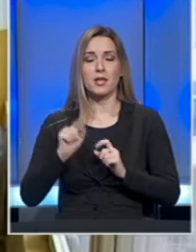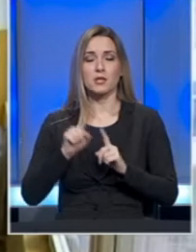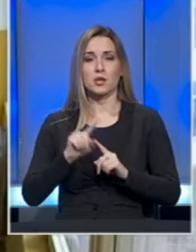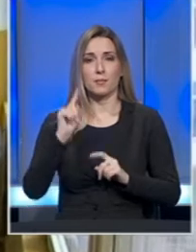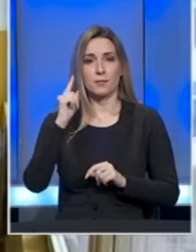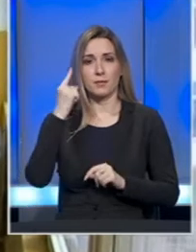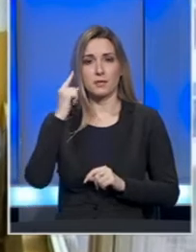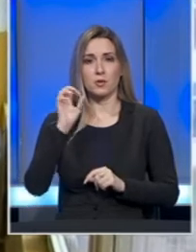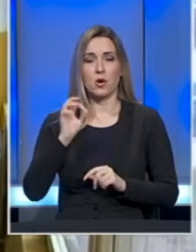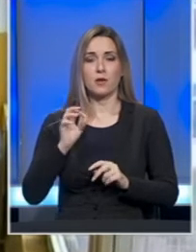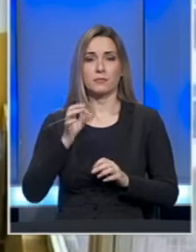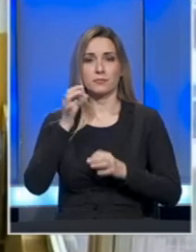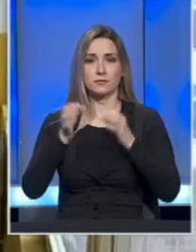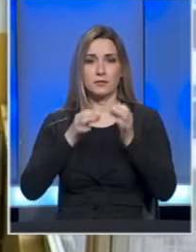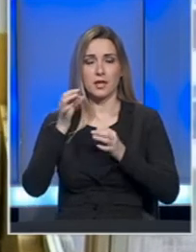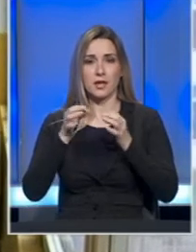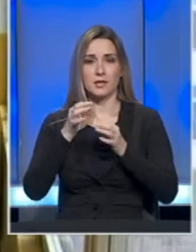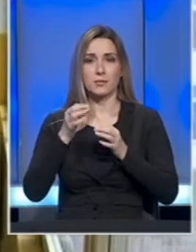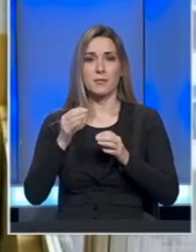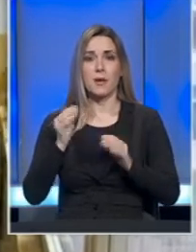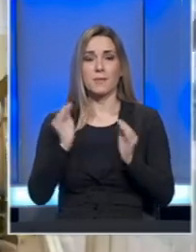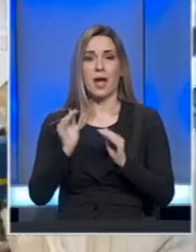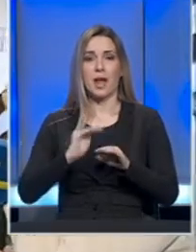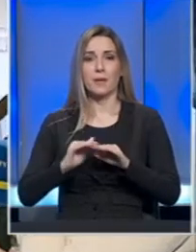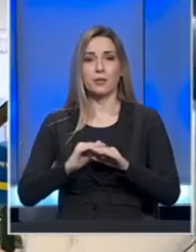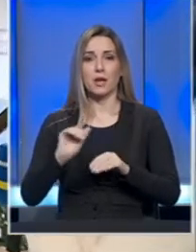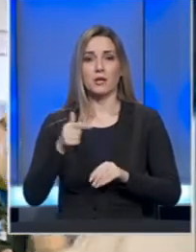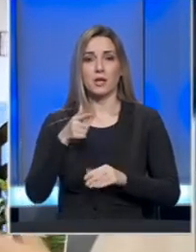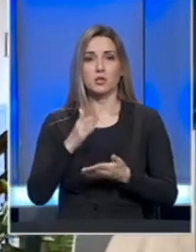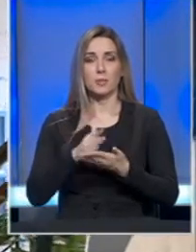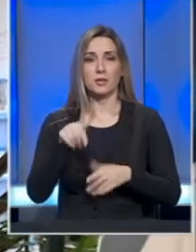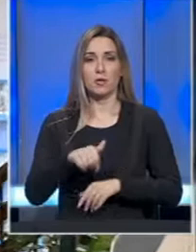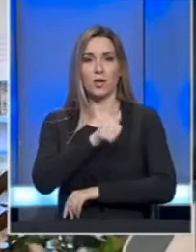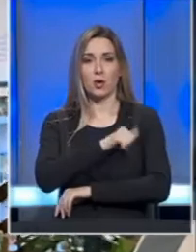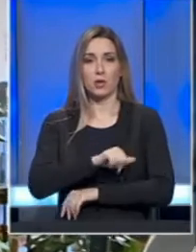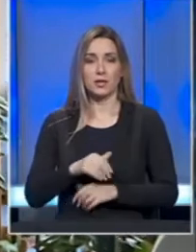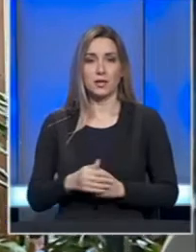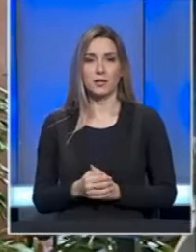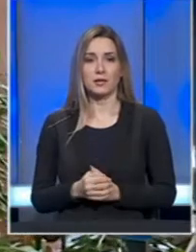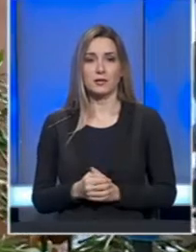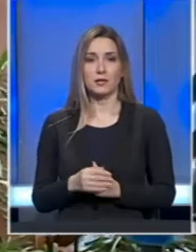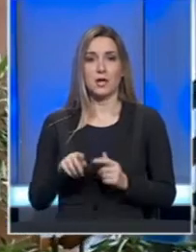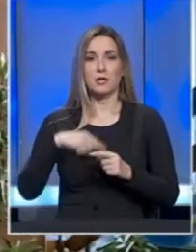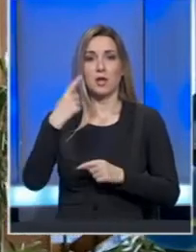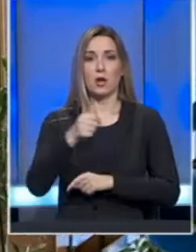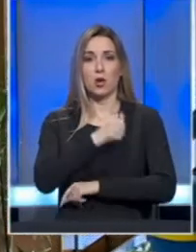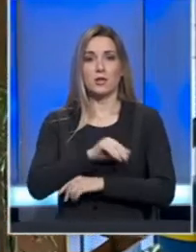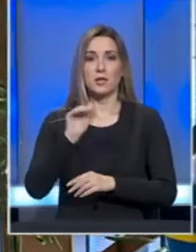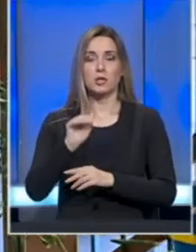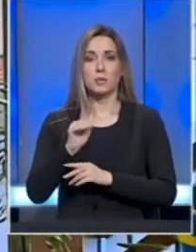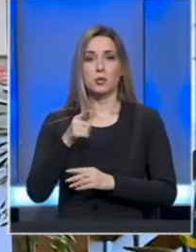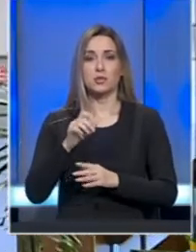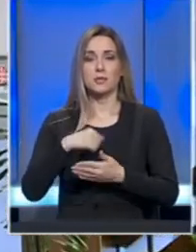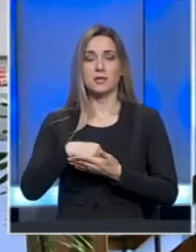pretpostavljam i o eksperimentalno testiranje malu maturu. Da li će toga biti ove godine? Evo, kako ste to zamislili, s obzirom da je najavljeno iduće godine da će to biti